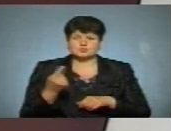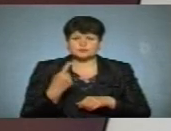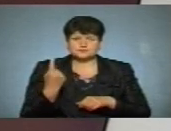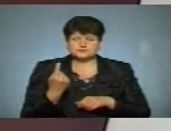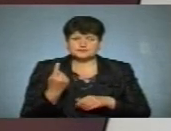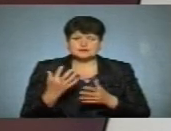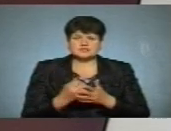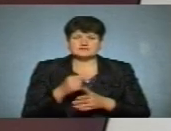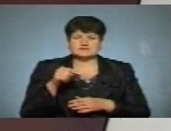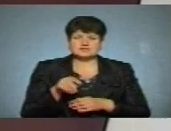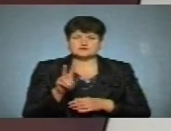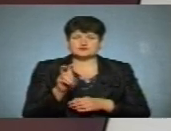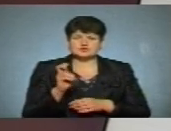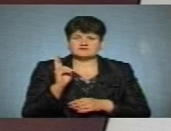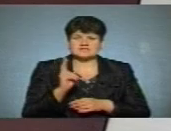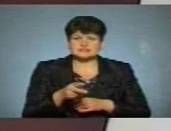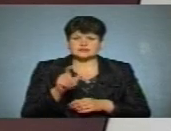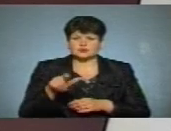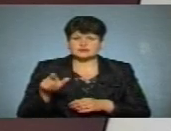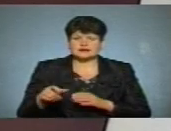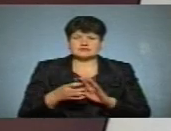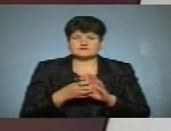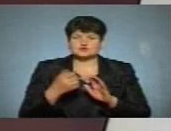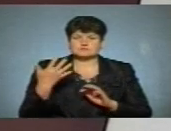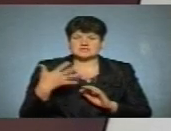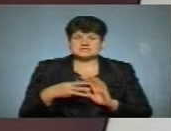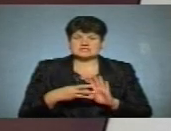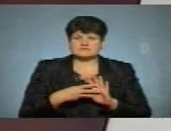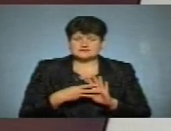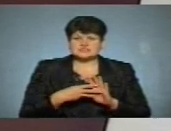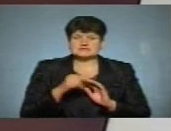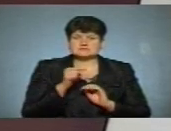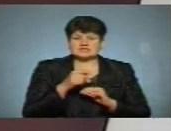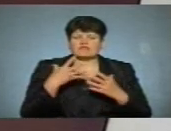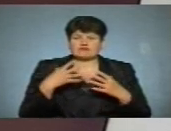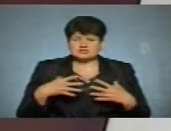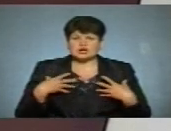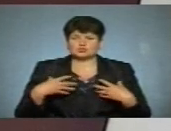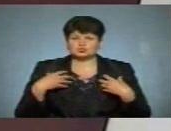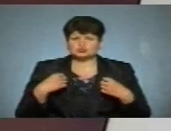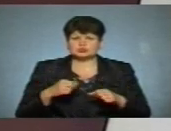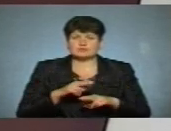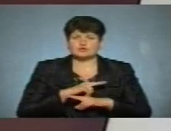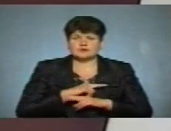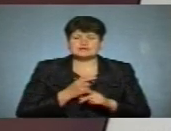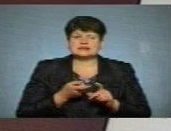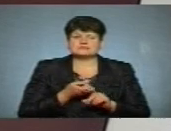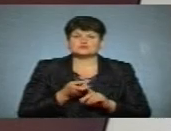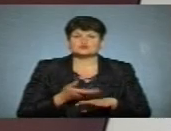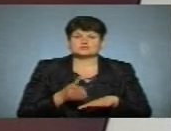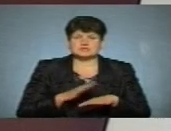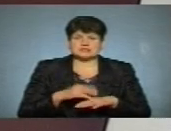коронавірус виявили у 1220 осіб. 958 із них уже одужали, померли через ускладнення від